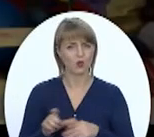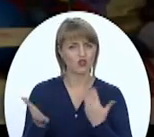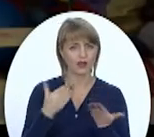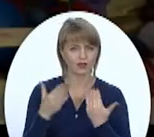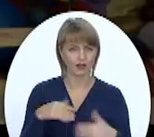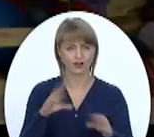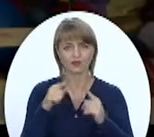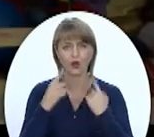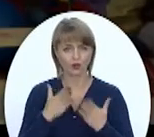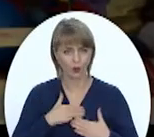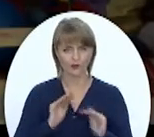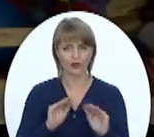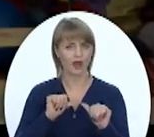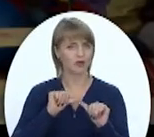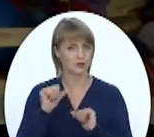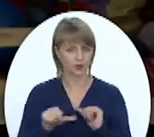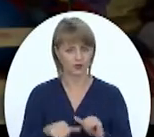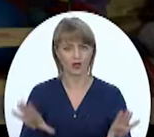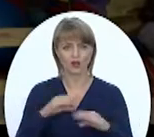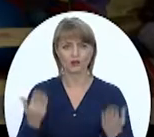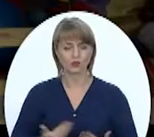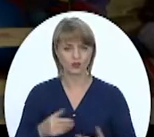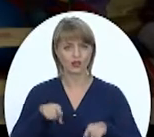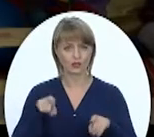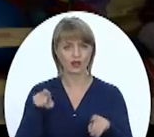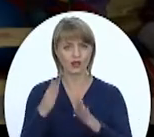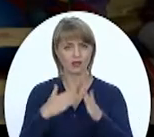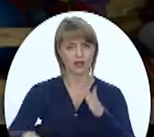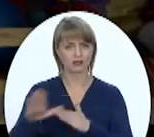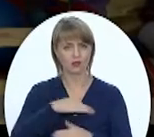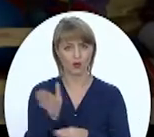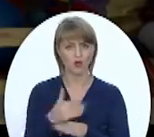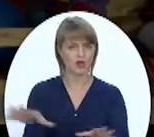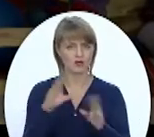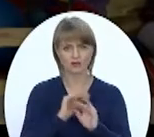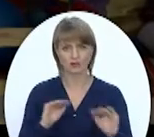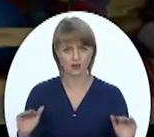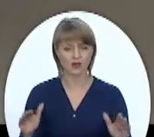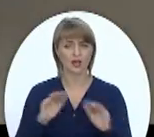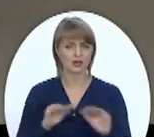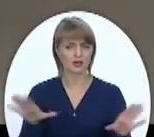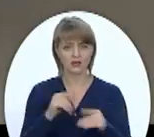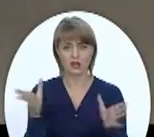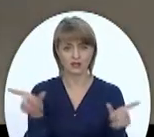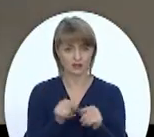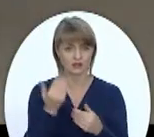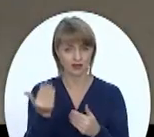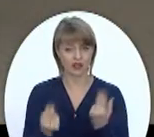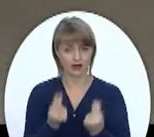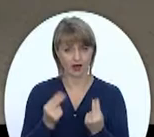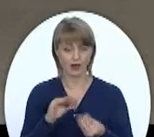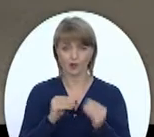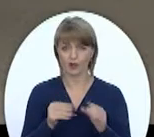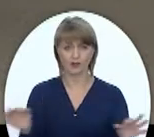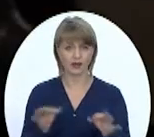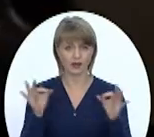контактная, всех любит, детей особенно. Всю жизнь выходила во двор, гуляла со всеми детьми, с ней со всей, все играли. Проблем